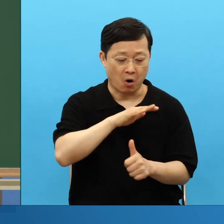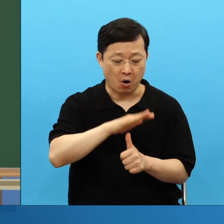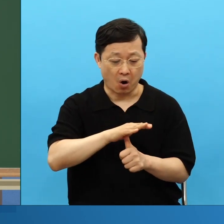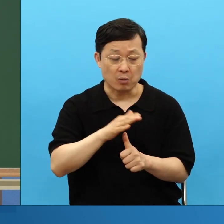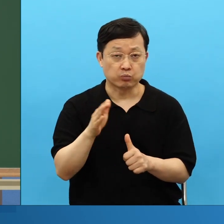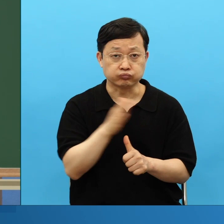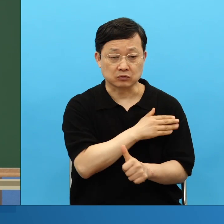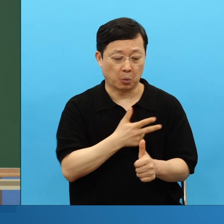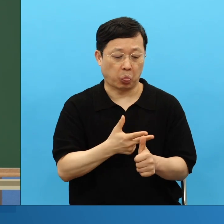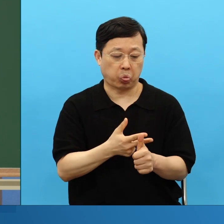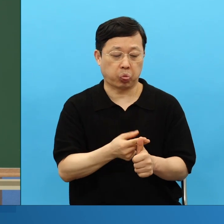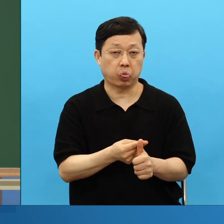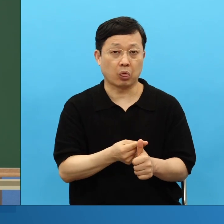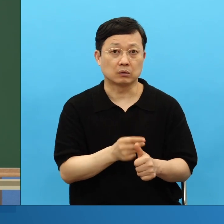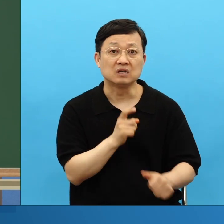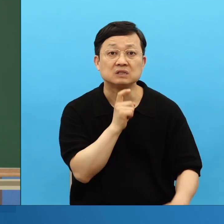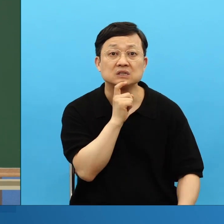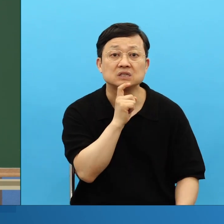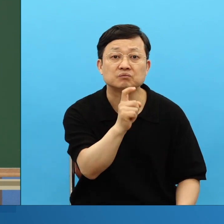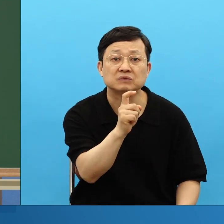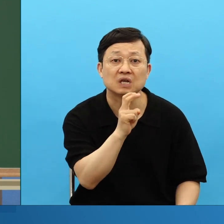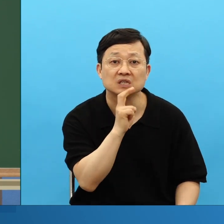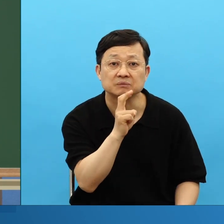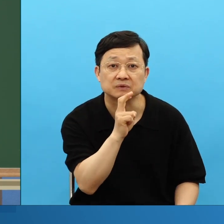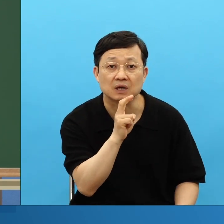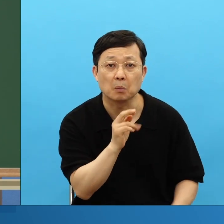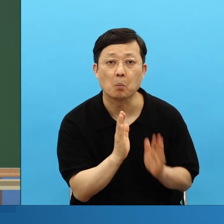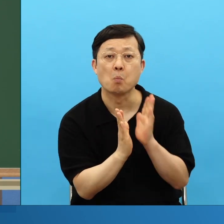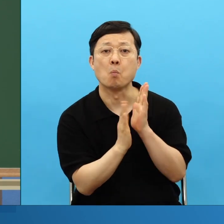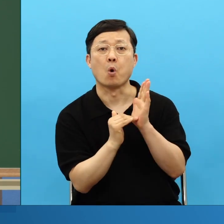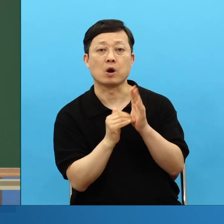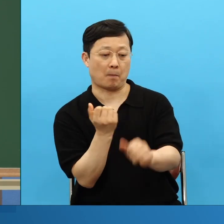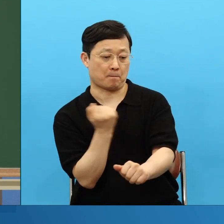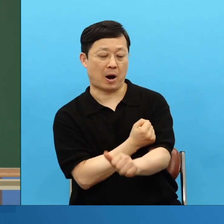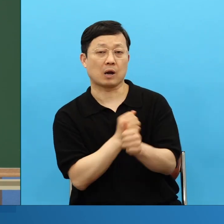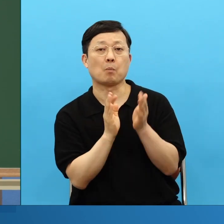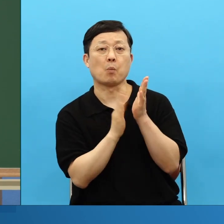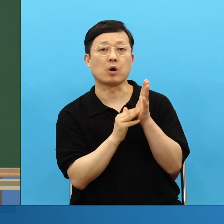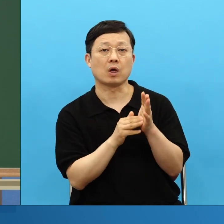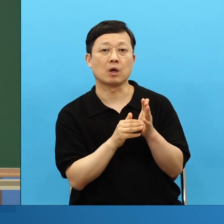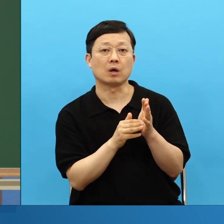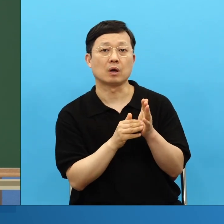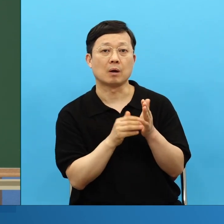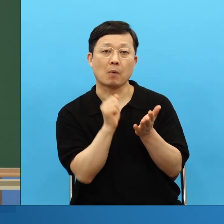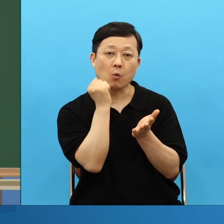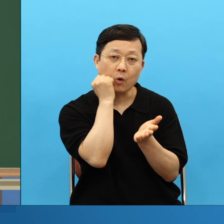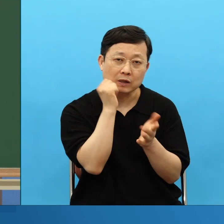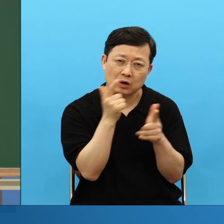어린 아이들 10대, 20대. 그래서 지금 우리나라도 최근 5년간 236%,